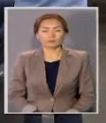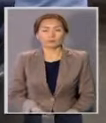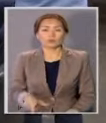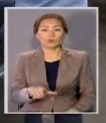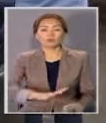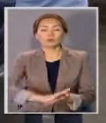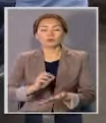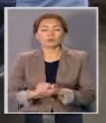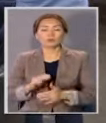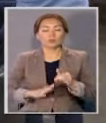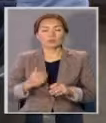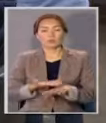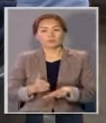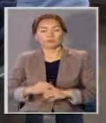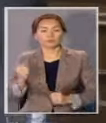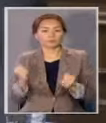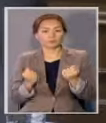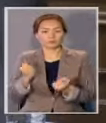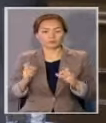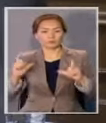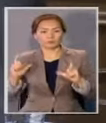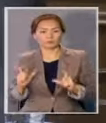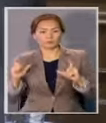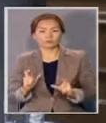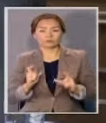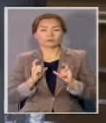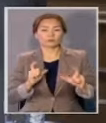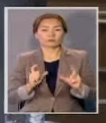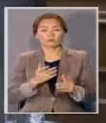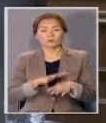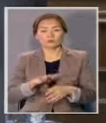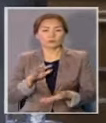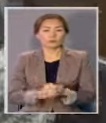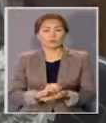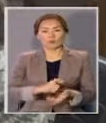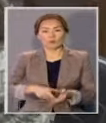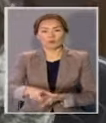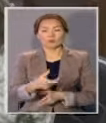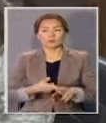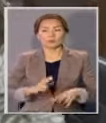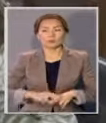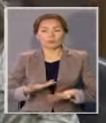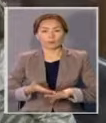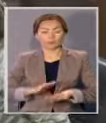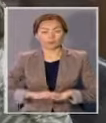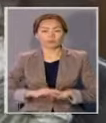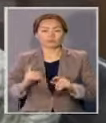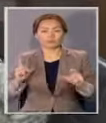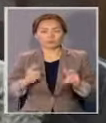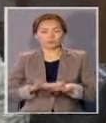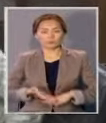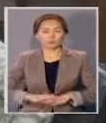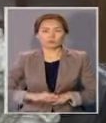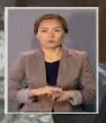Жолдың бөлінуін мамандар жүк көліктерінің шамадан тыс инертті материалдарды тасуымен байланыстырып отыр. Өйткені қойнаулардан тиелетін жүктің